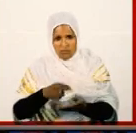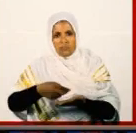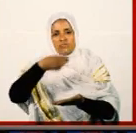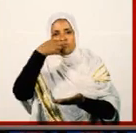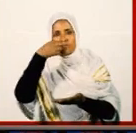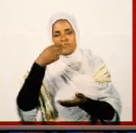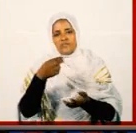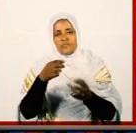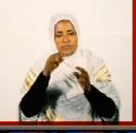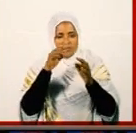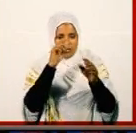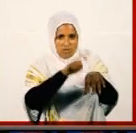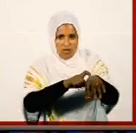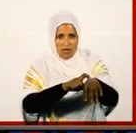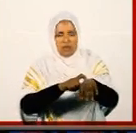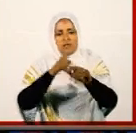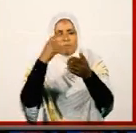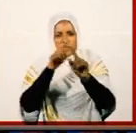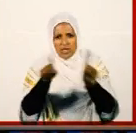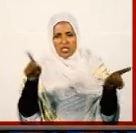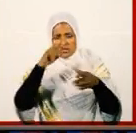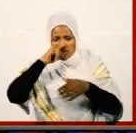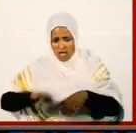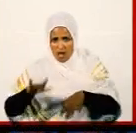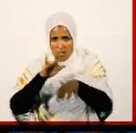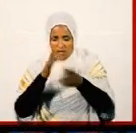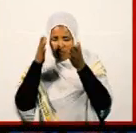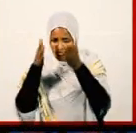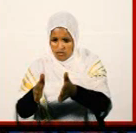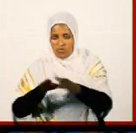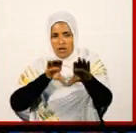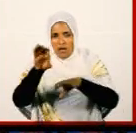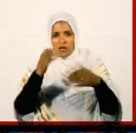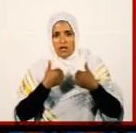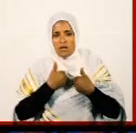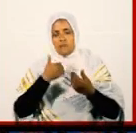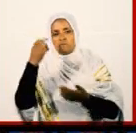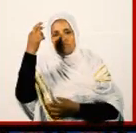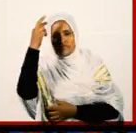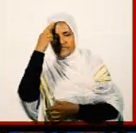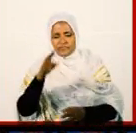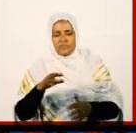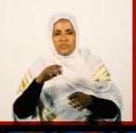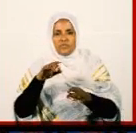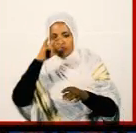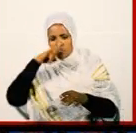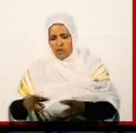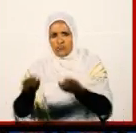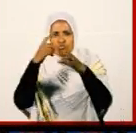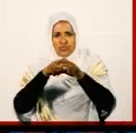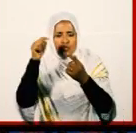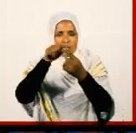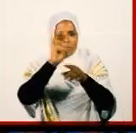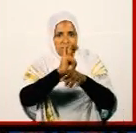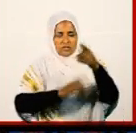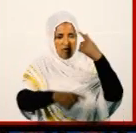ለክቡር ደሙ የሚበቁበት ወቅት ነውና በተለይ ህፃናት ላይ ትኩረት ብናደርግ ህፃናት ብዙውን